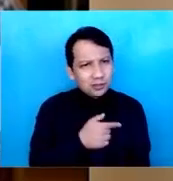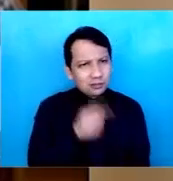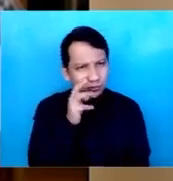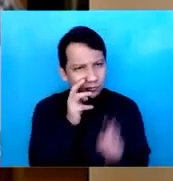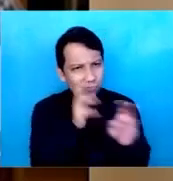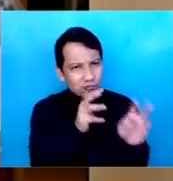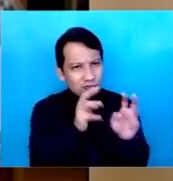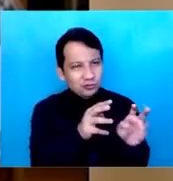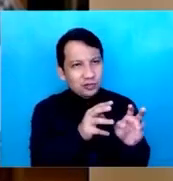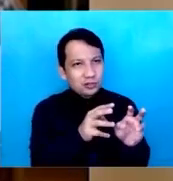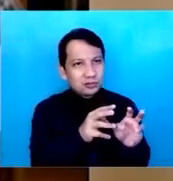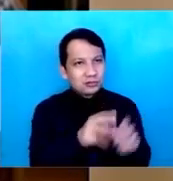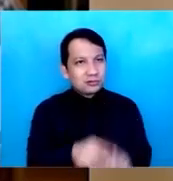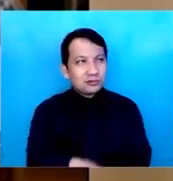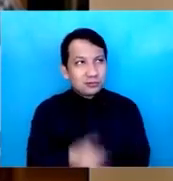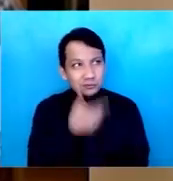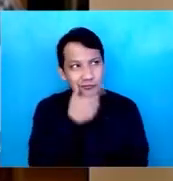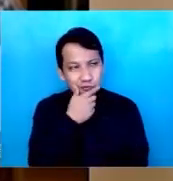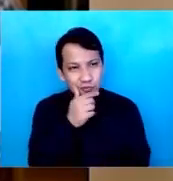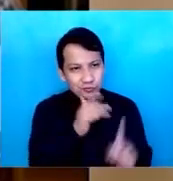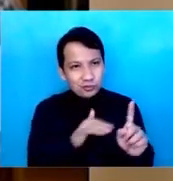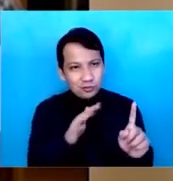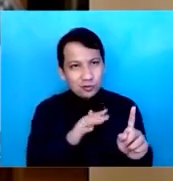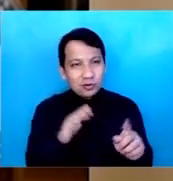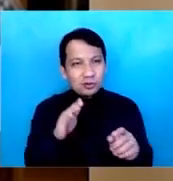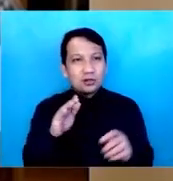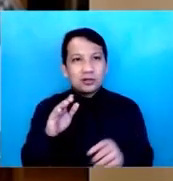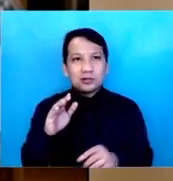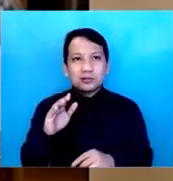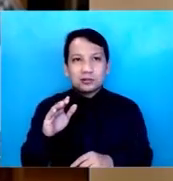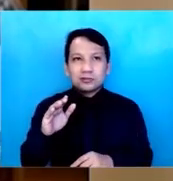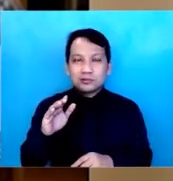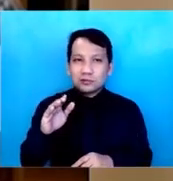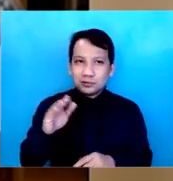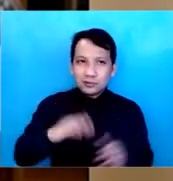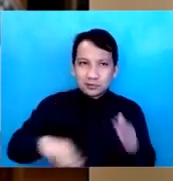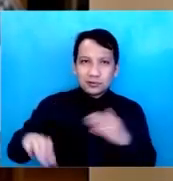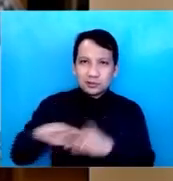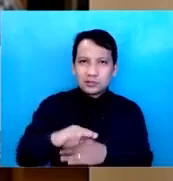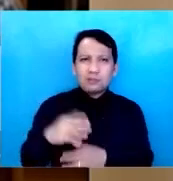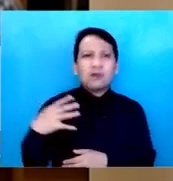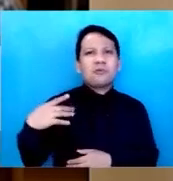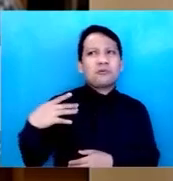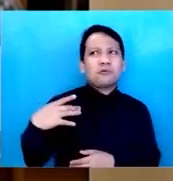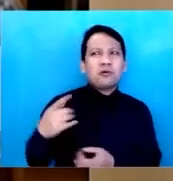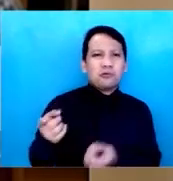sa gilid-gilid, dahil nasa Sorsogon ako, natuto na akong intayin na lamang kung